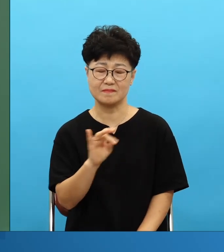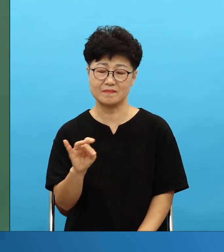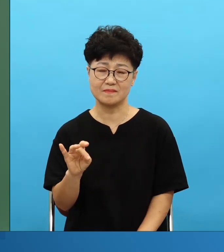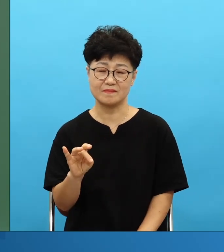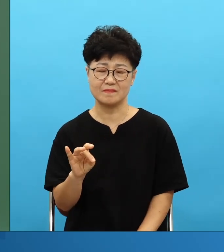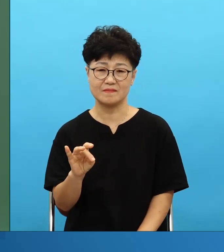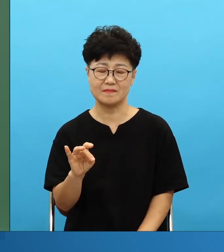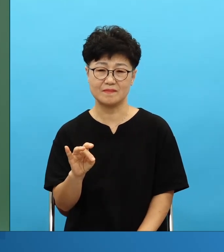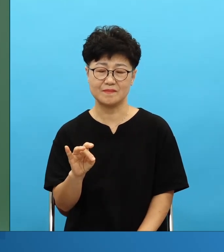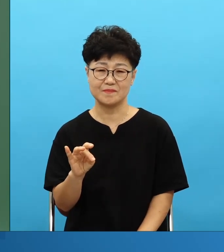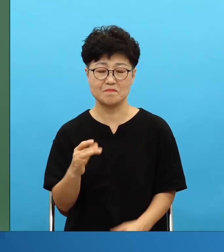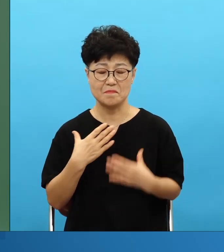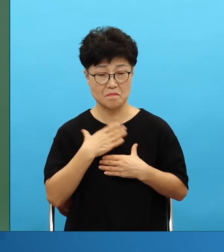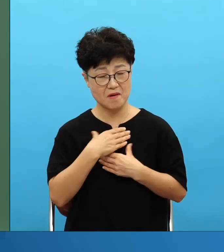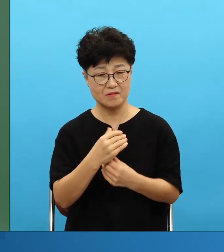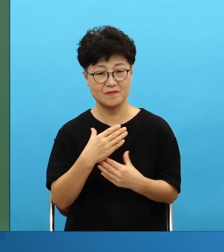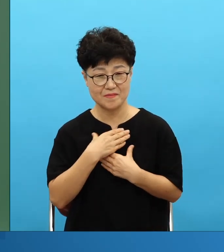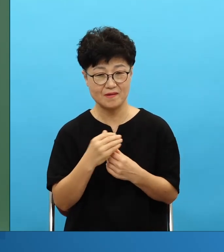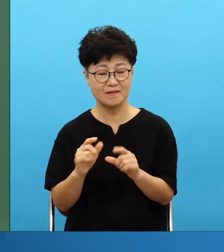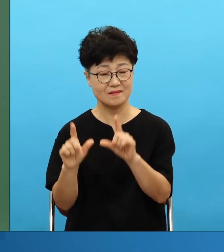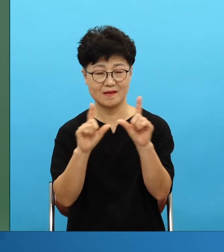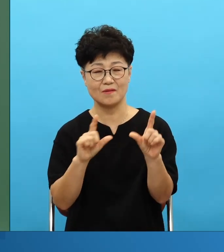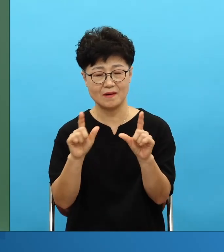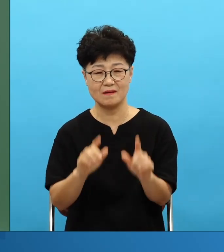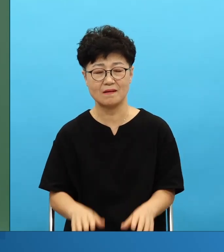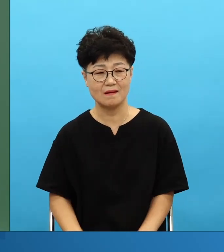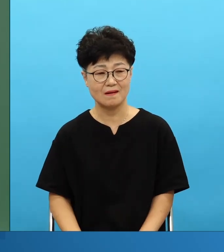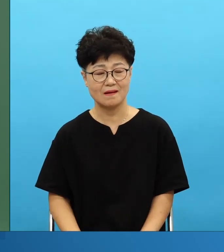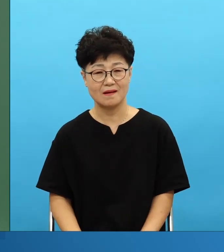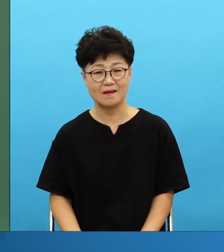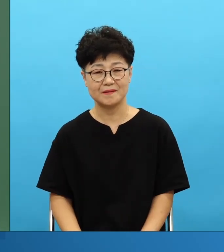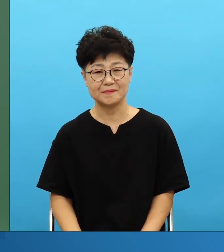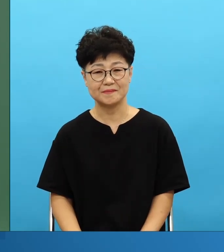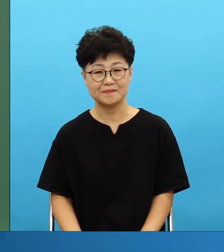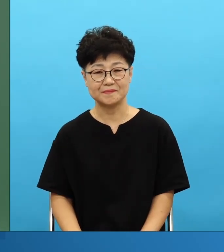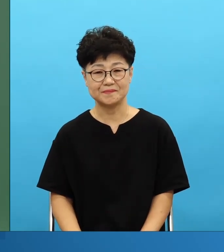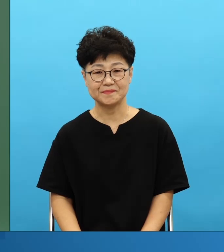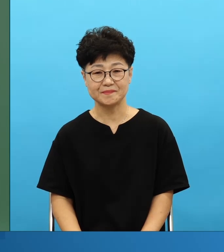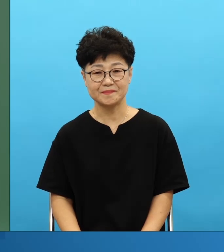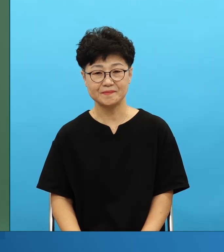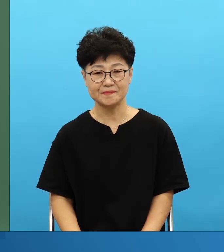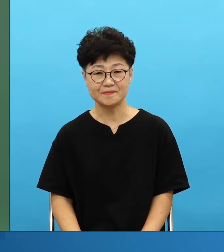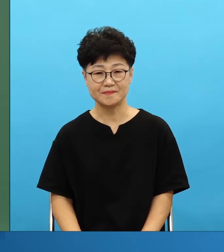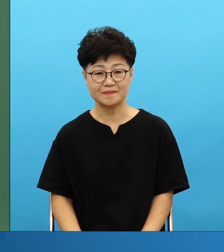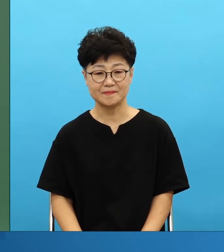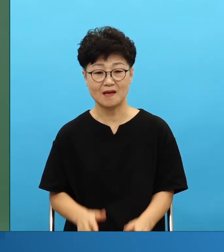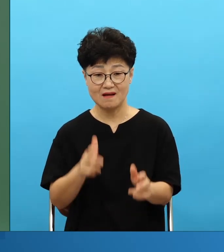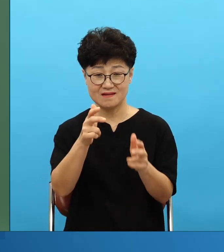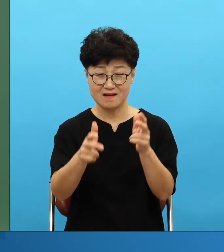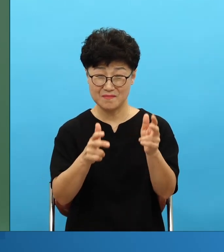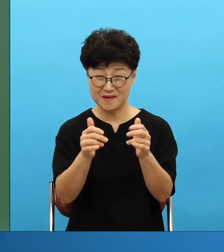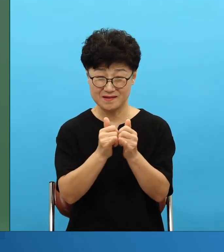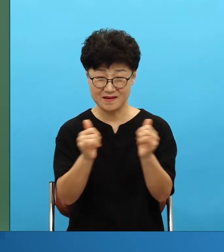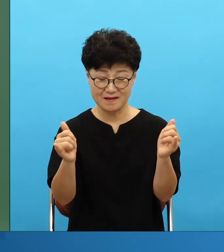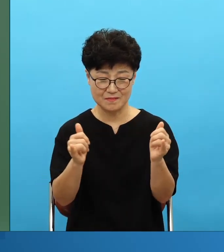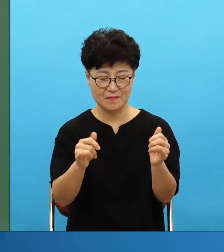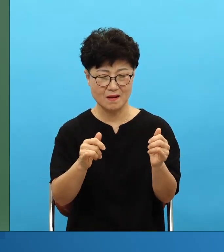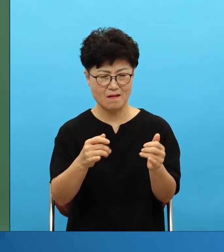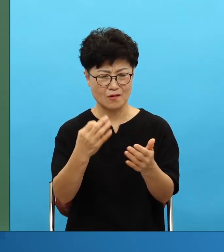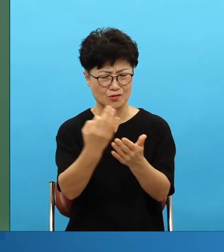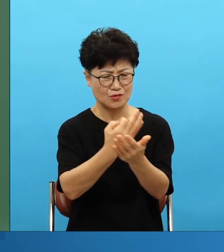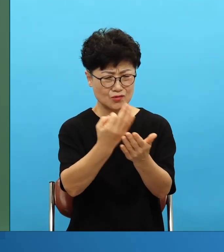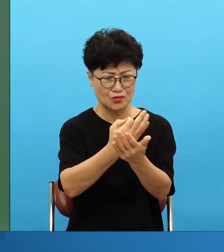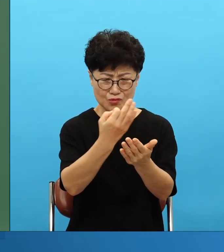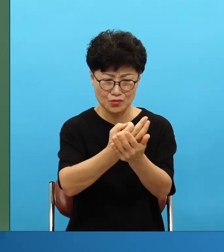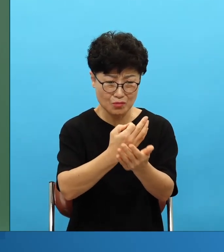왜 합니까? And just worldly terms, I can't make any money off of that. 아니, Why would I 사업하는 do 사람이 those 돈 things? 안 되는 것만 계속해. 왜 합니까? Think about a business person who wants to earn money, keeps